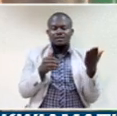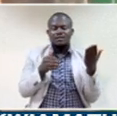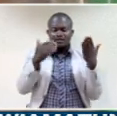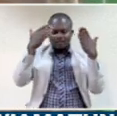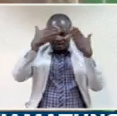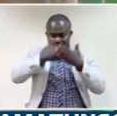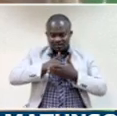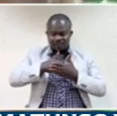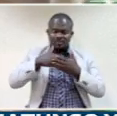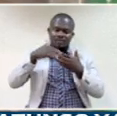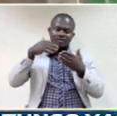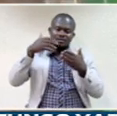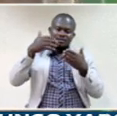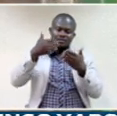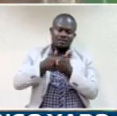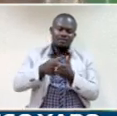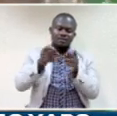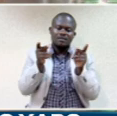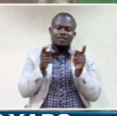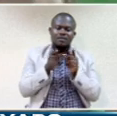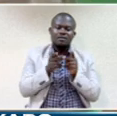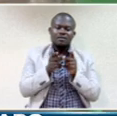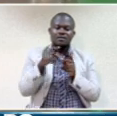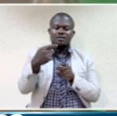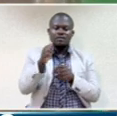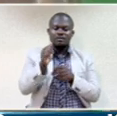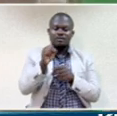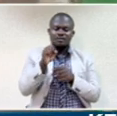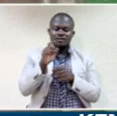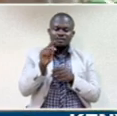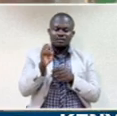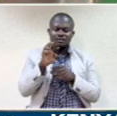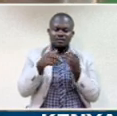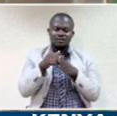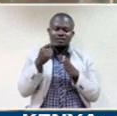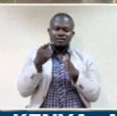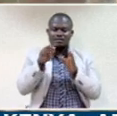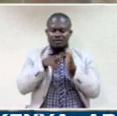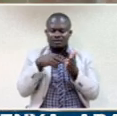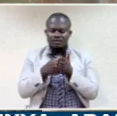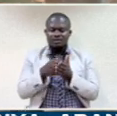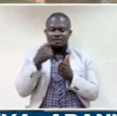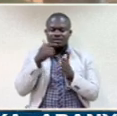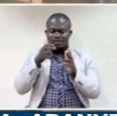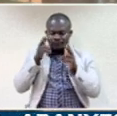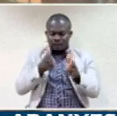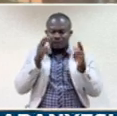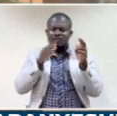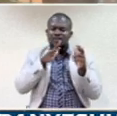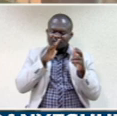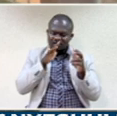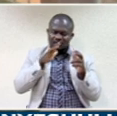nijoro naragize ngeze ahantu kugasekera ndagwa umwe abwira undi ati uhamurasa ko arimo